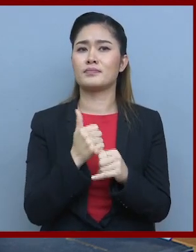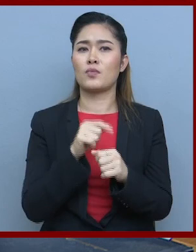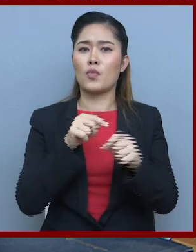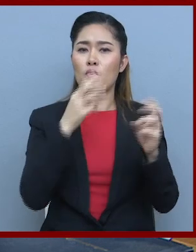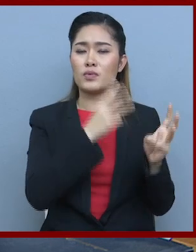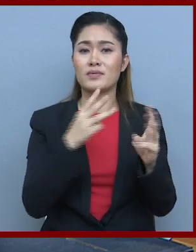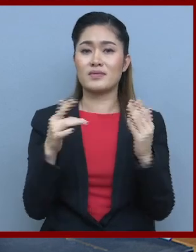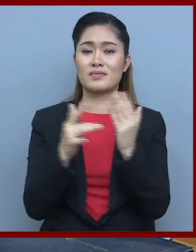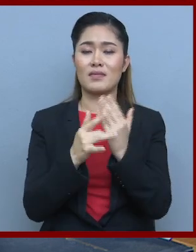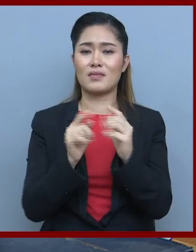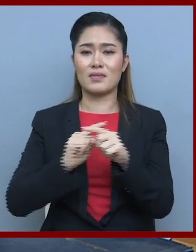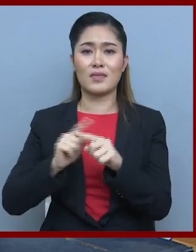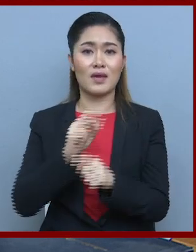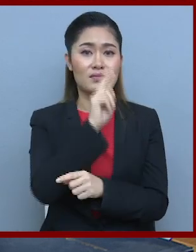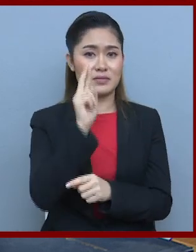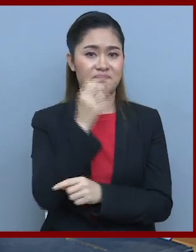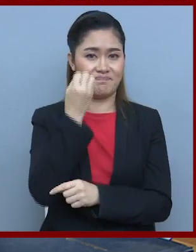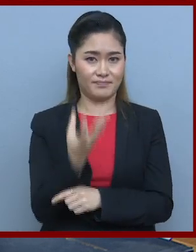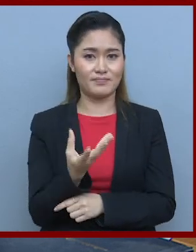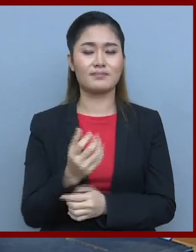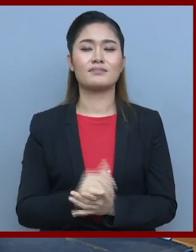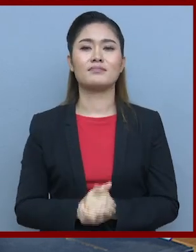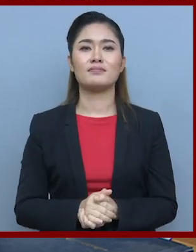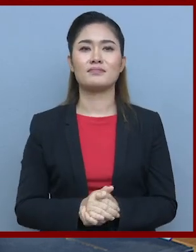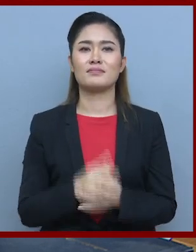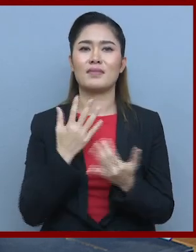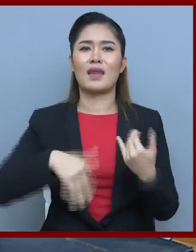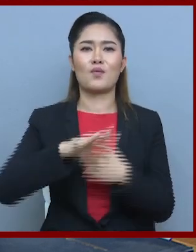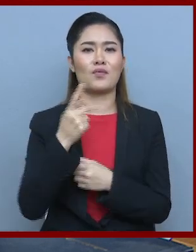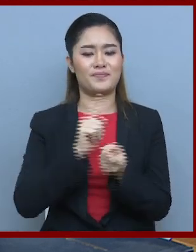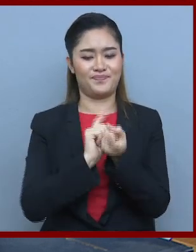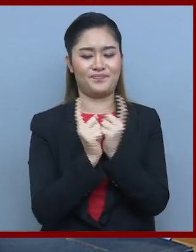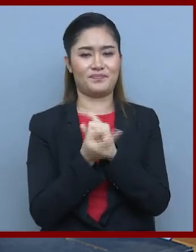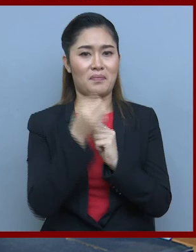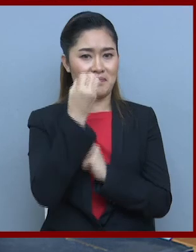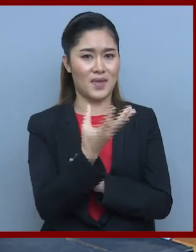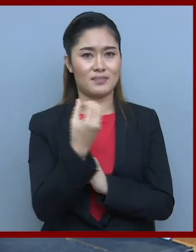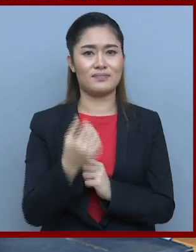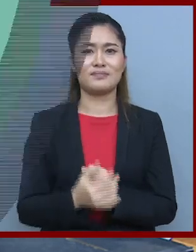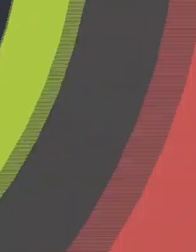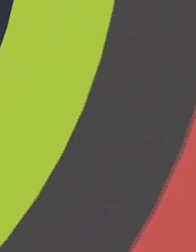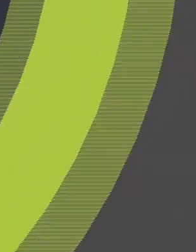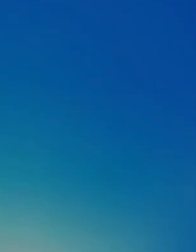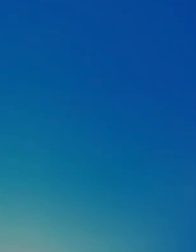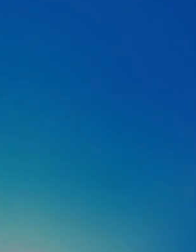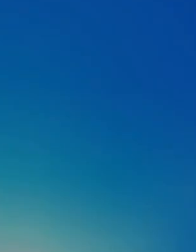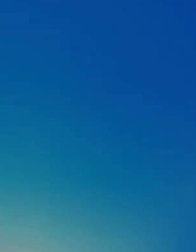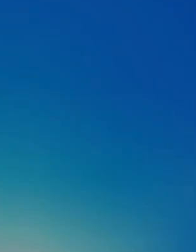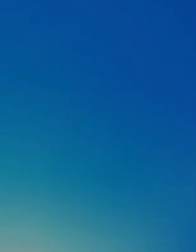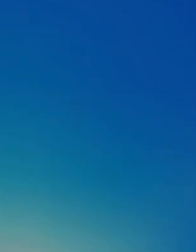ซับฟังก์ชันค่อนข้างจะพอสมควรนะเพราะงั้นเราจะได้ประยุกต์ใช้ค่อนข้างหลายอย่างครับ